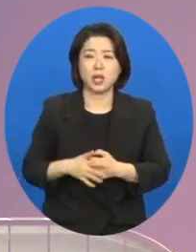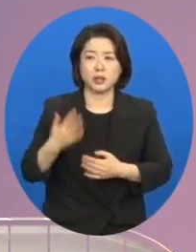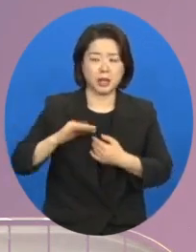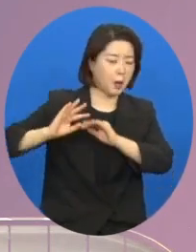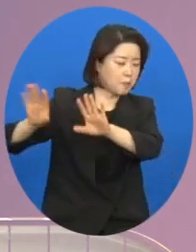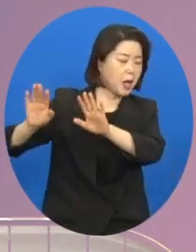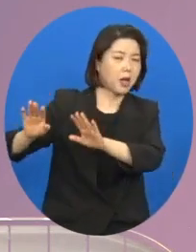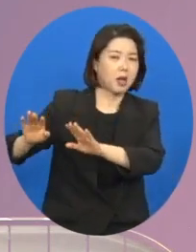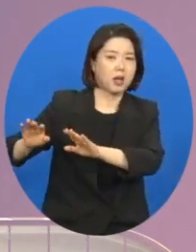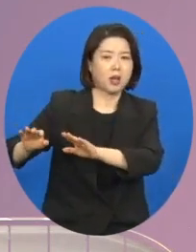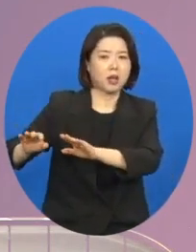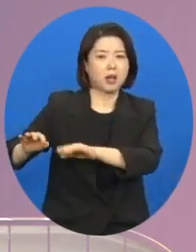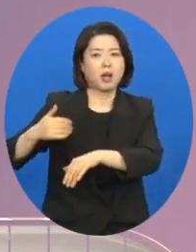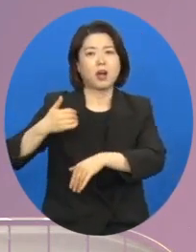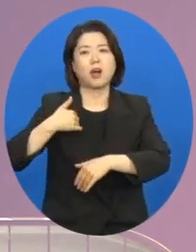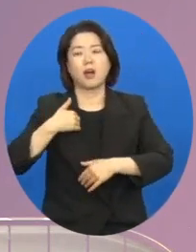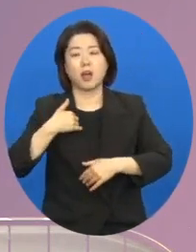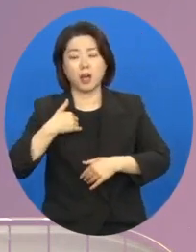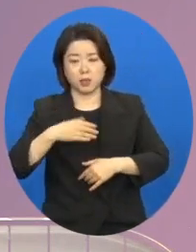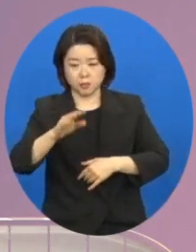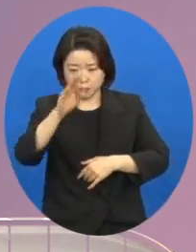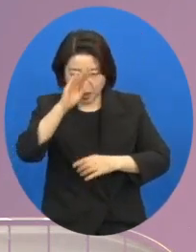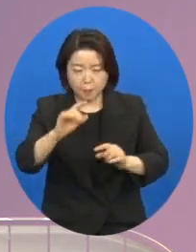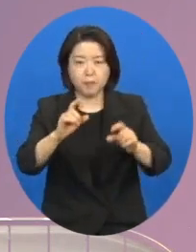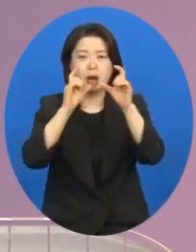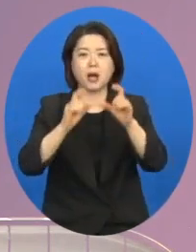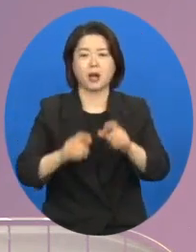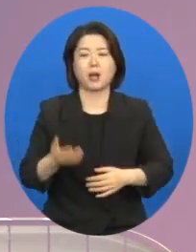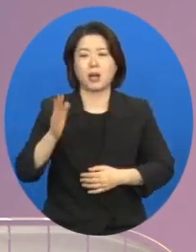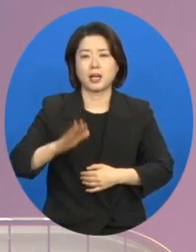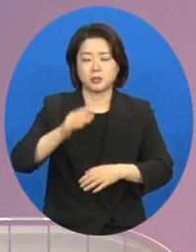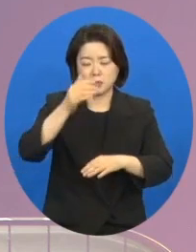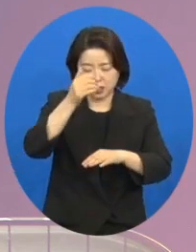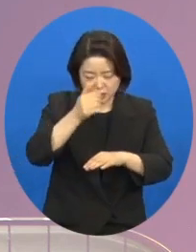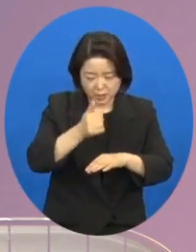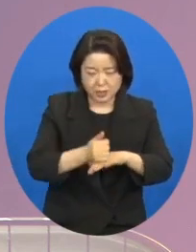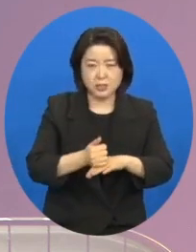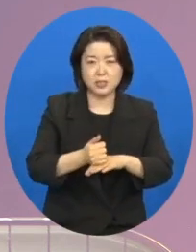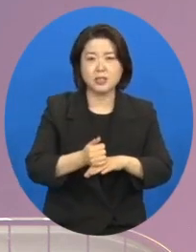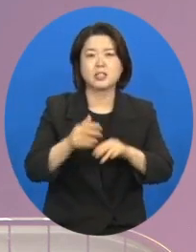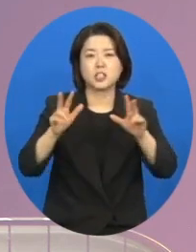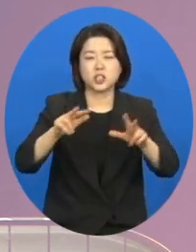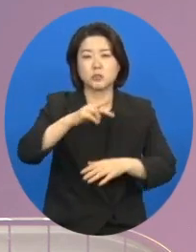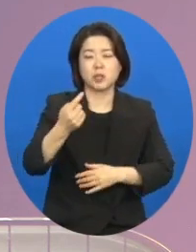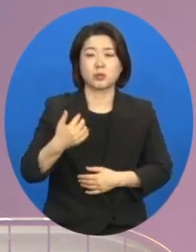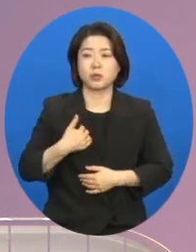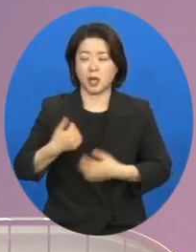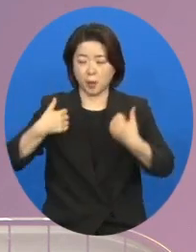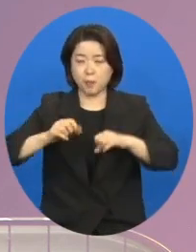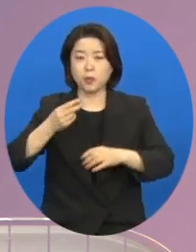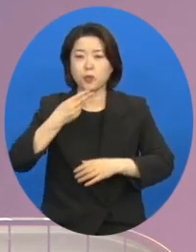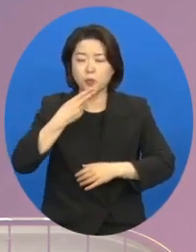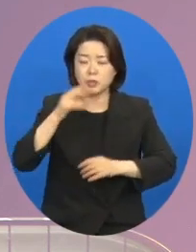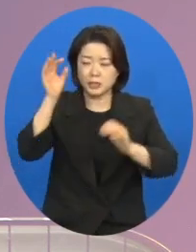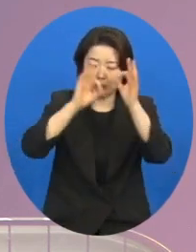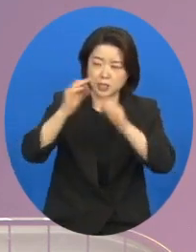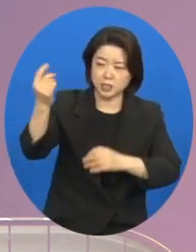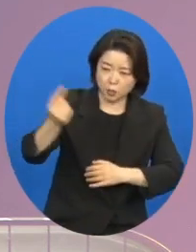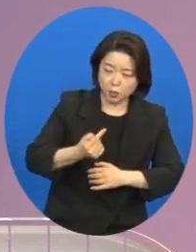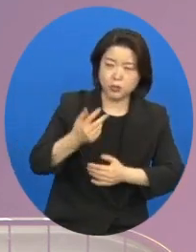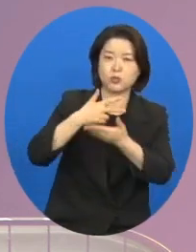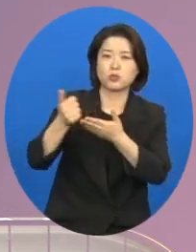되었구나. 근데 이제서야라도 자신을 포기하지 않고 찾아와 주신 주님의